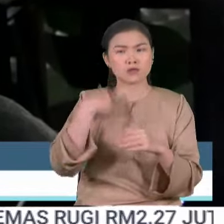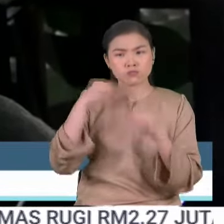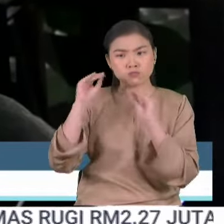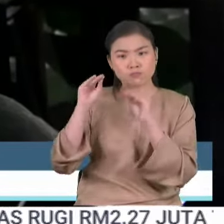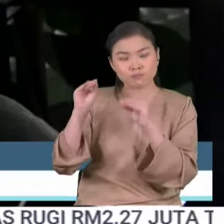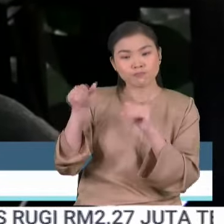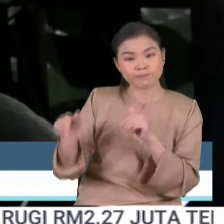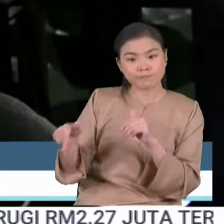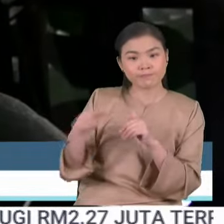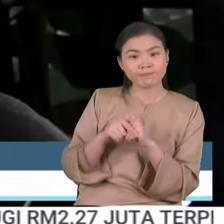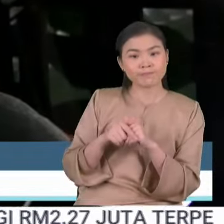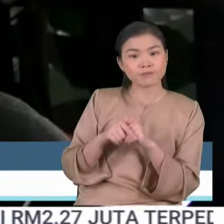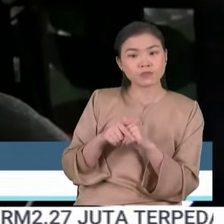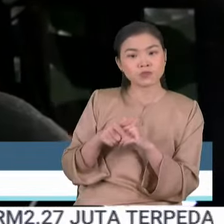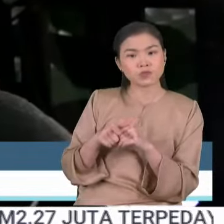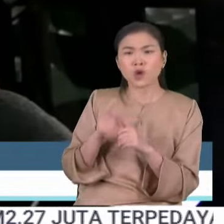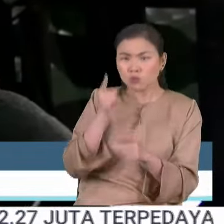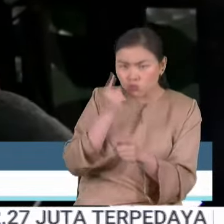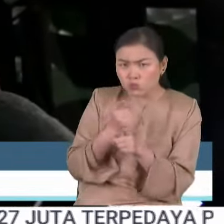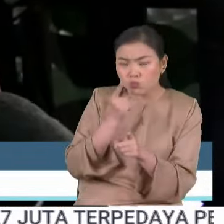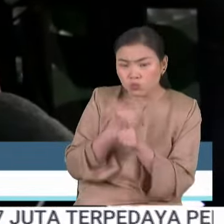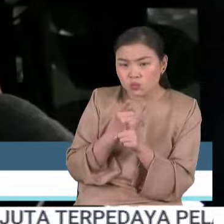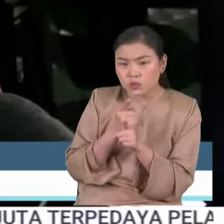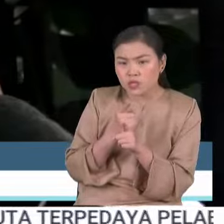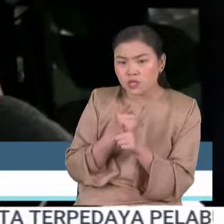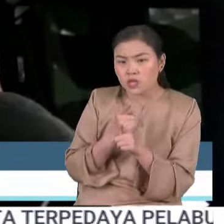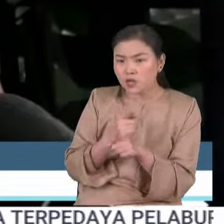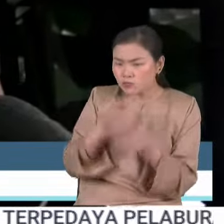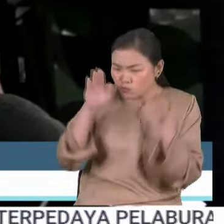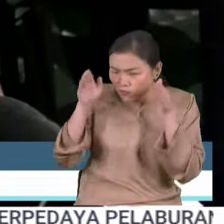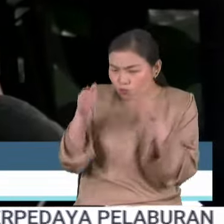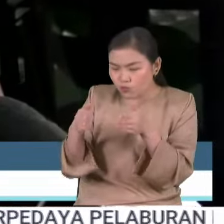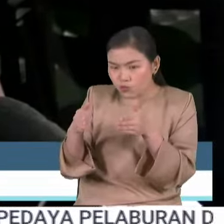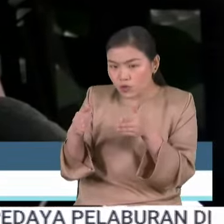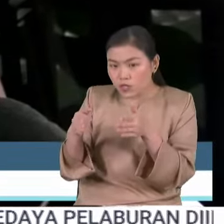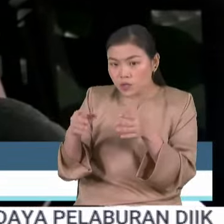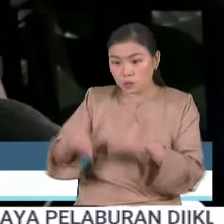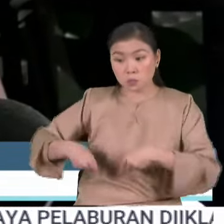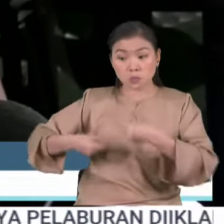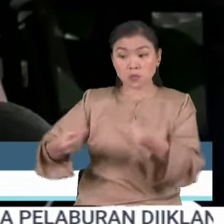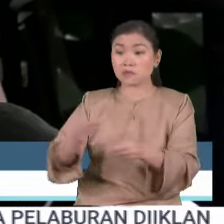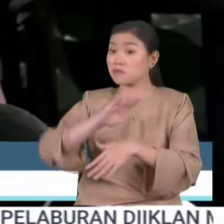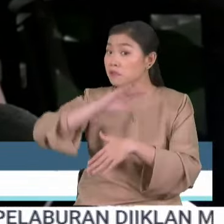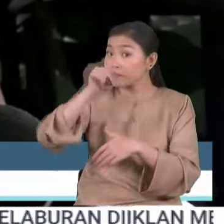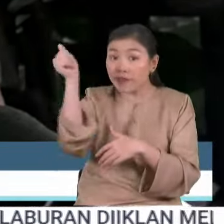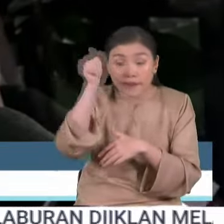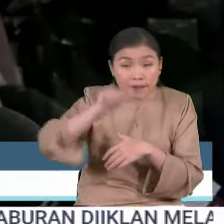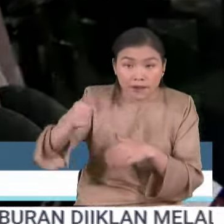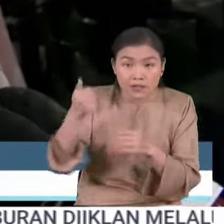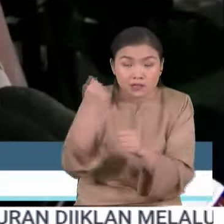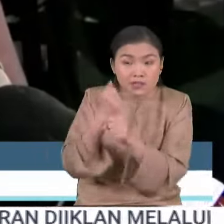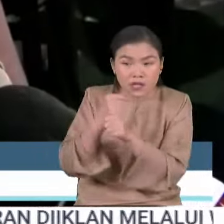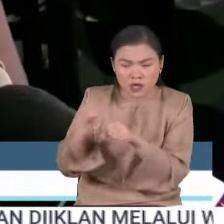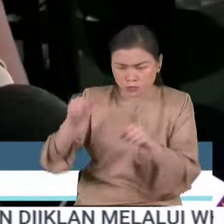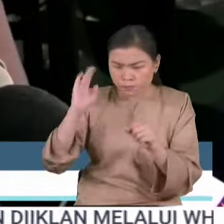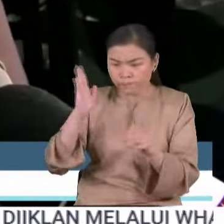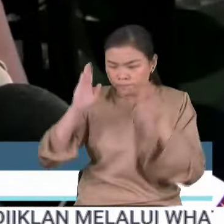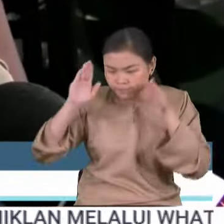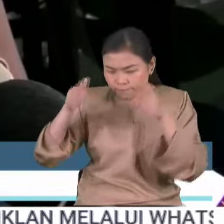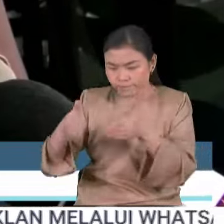dia. Dia memang benda satu benda itu memang dia fokus. Kita bagi kerja apa, semua dia fokus. Ya Allah, ya